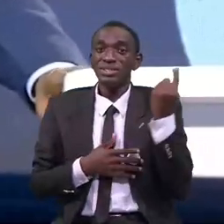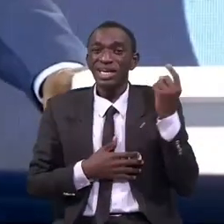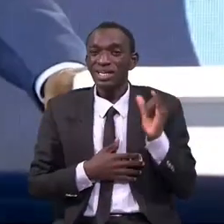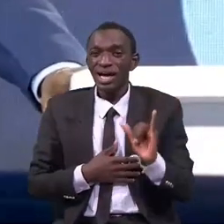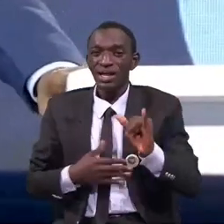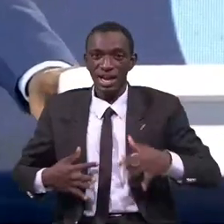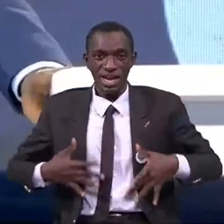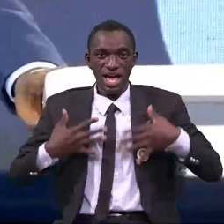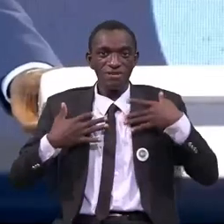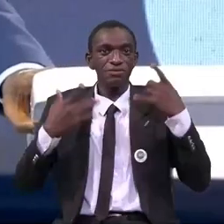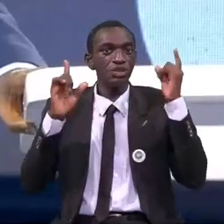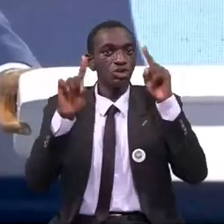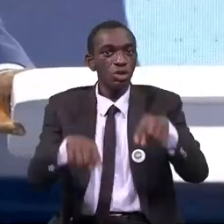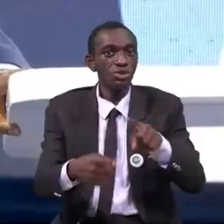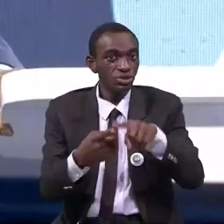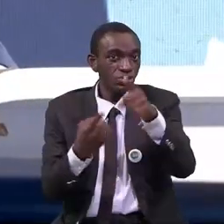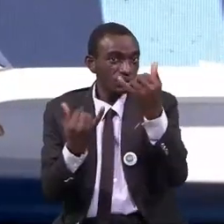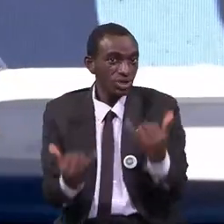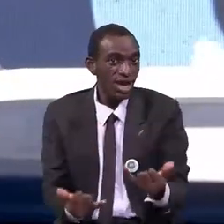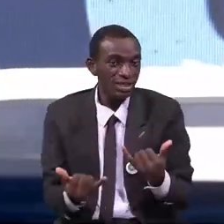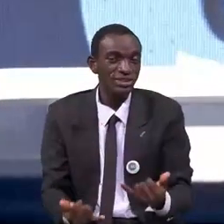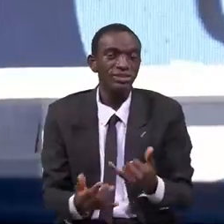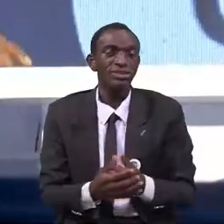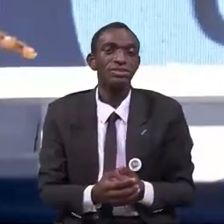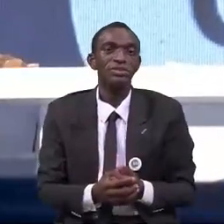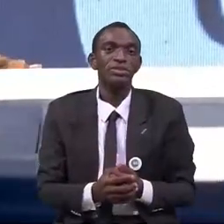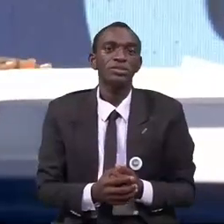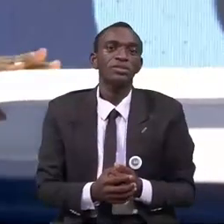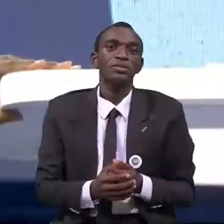vivre la vie éternelle viendra à vous ce